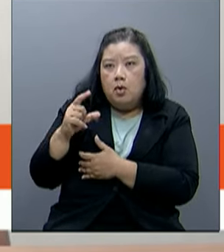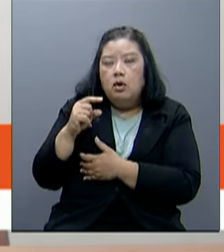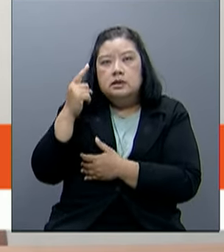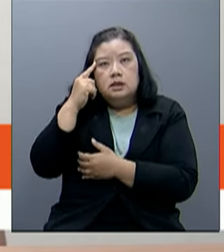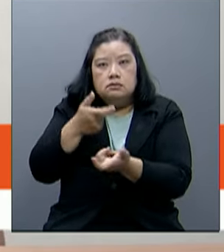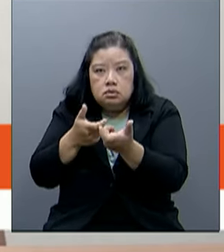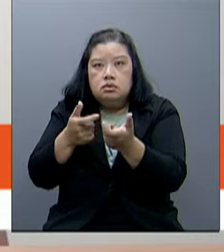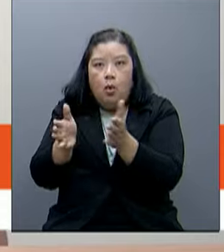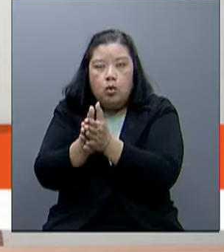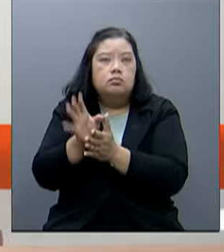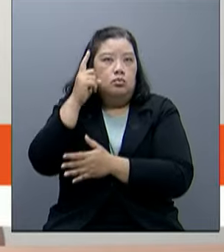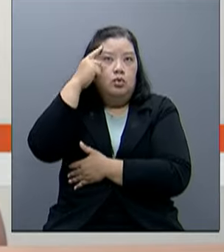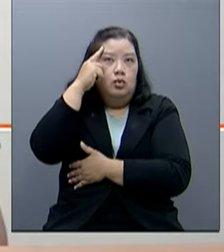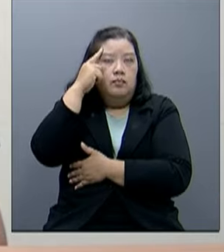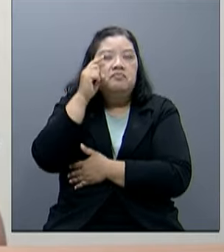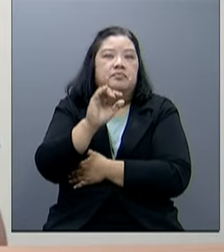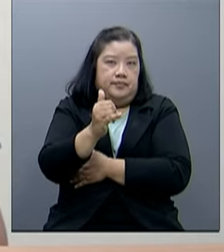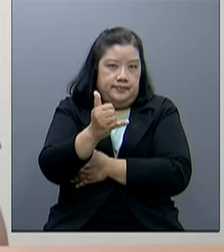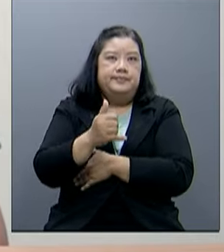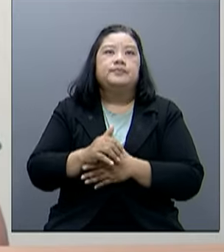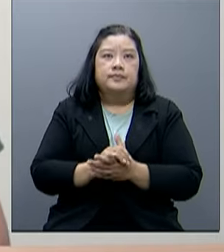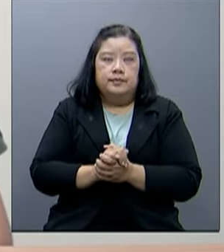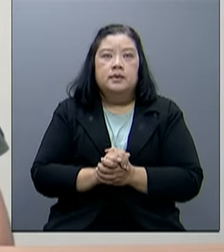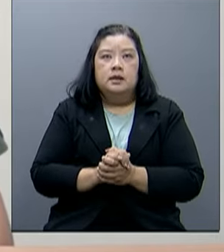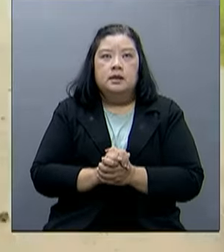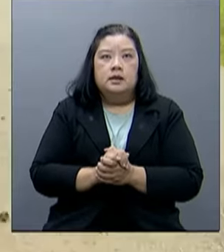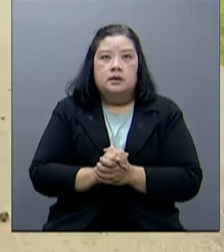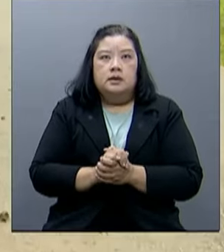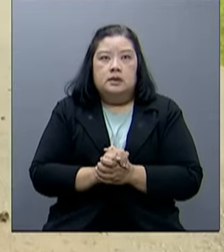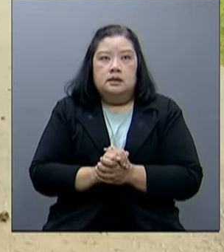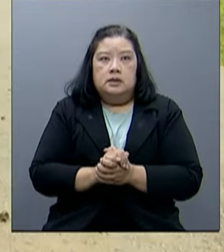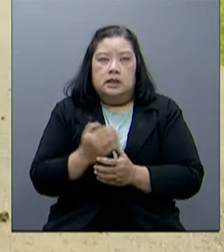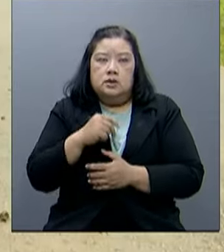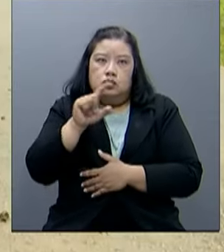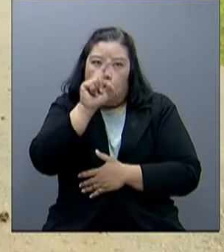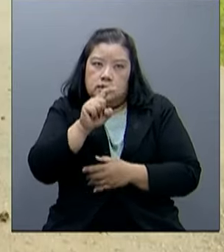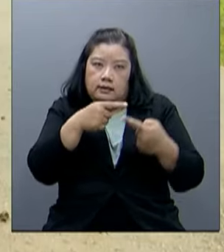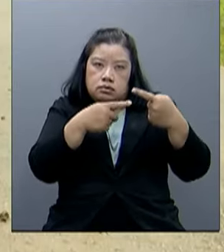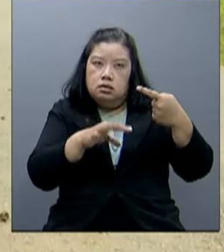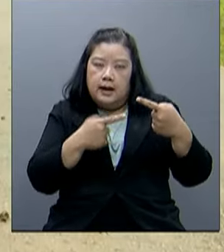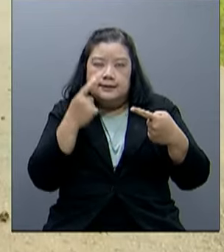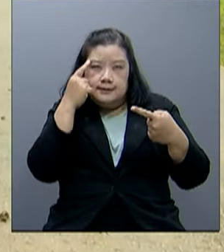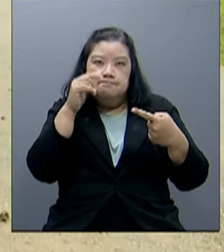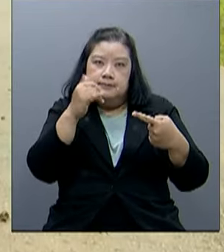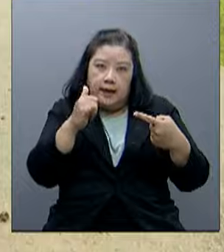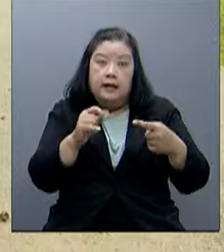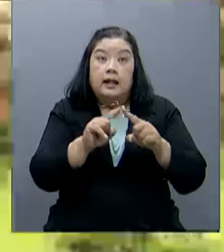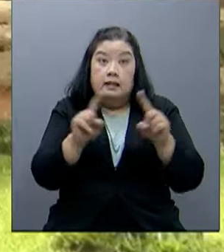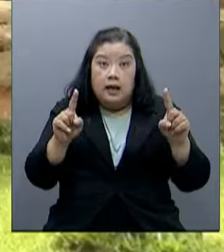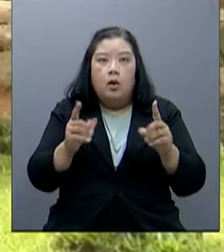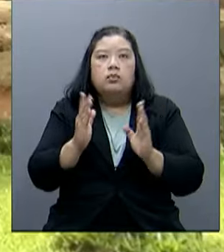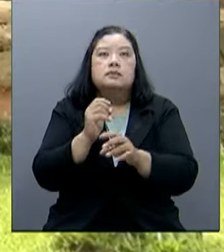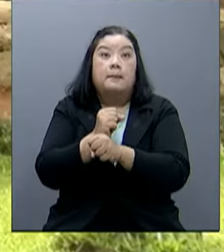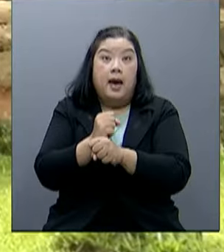กลุ่มอื่นๆก็มีความเป็นไปได้นะครับยังไม่ได้ตัดประเด็นใดประเด็นหนึ่ง ขณะที่เจ้าหน้าที่เขตรักษาพันธุ์ที่อยู่ในเหตุการณ์บุกโจ